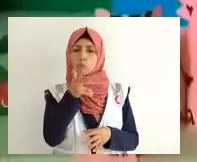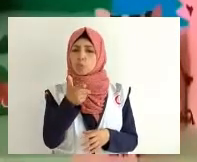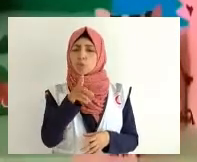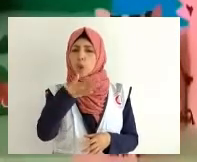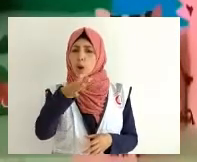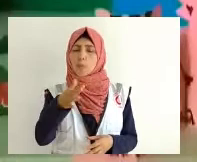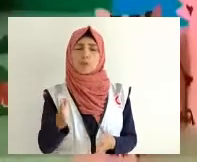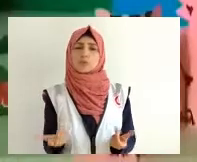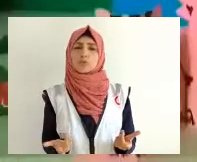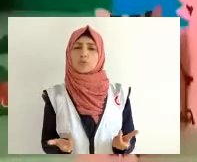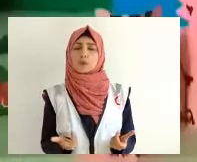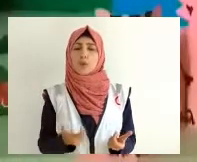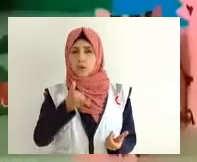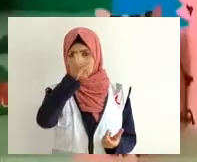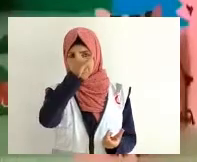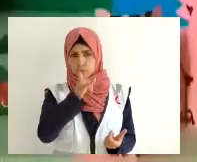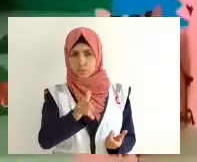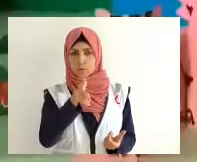رد عليه الفيل: